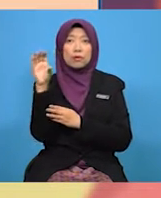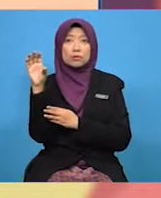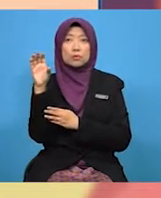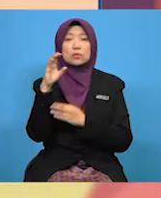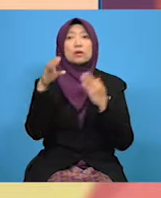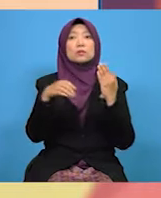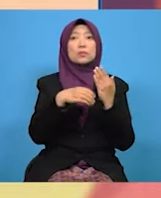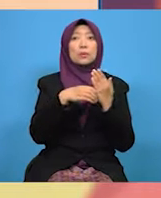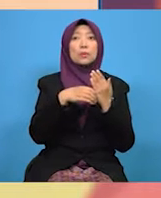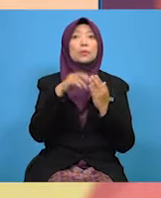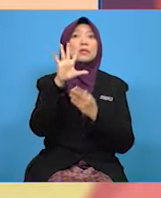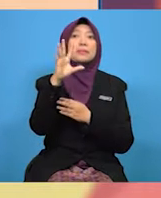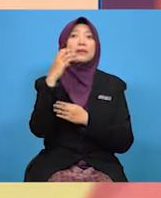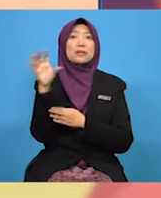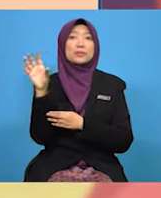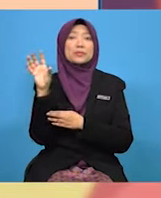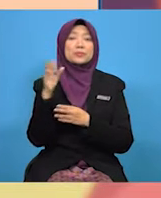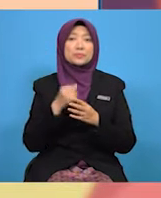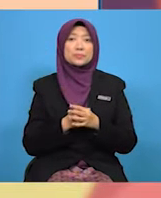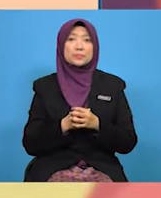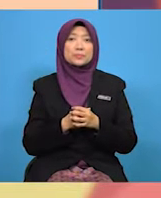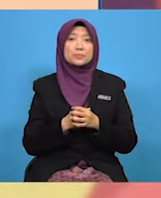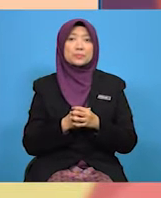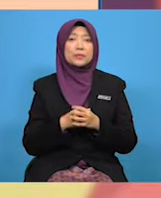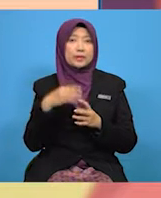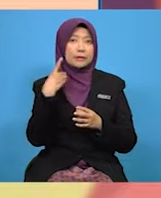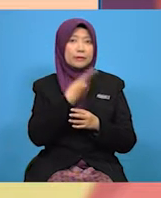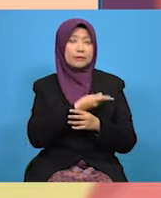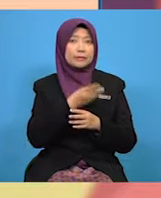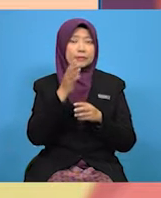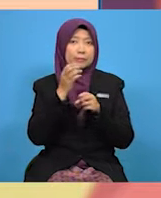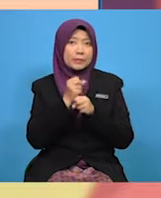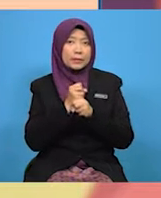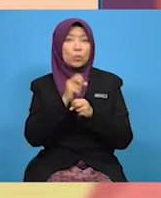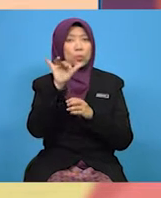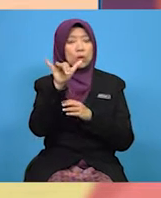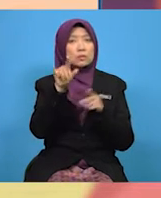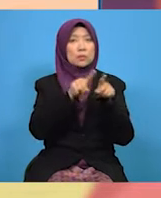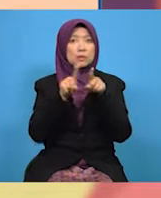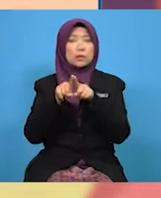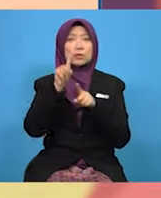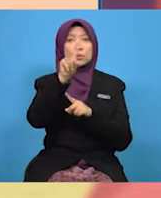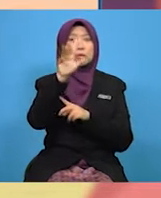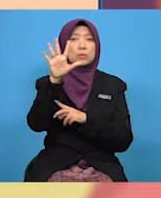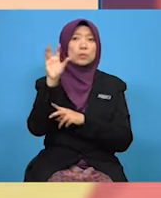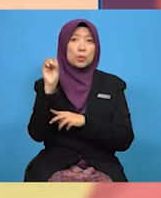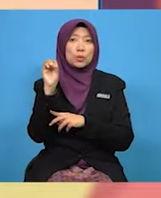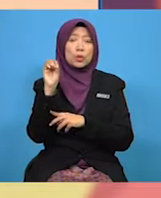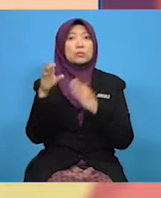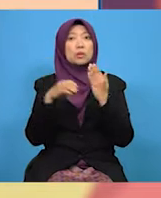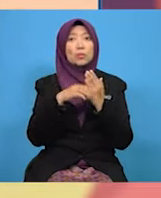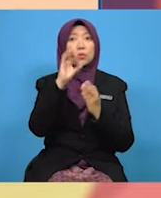400 campur 500 kita dapati Woi sama dengan 150